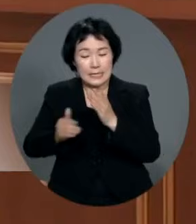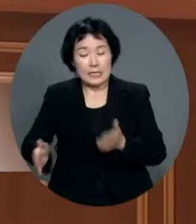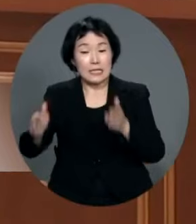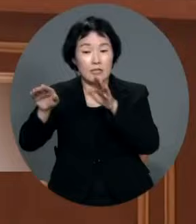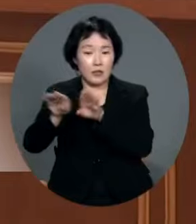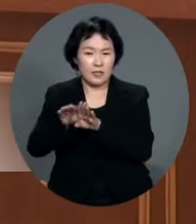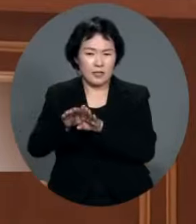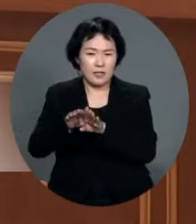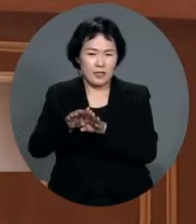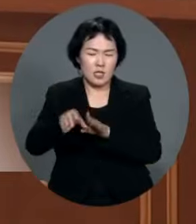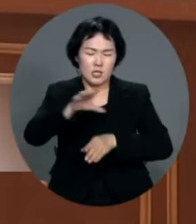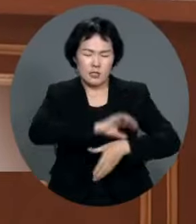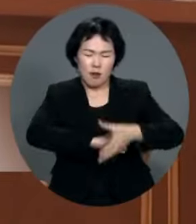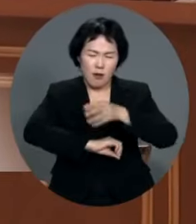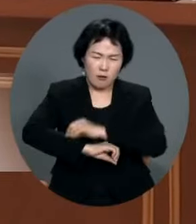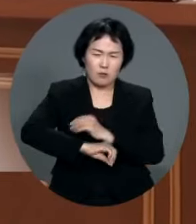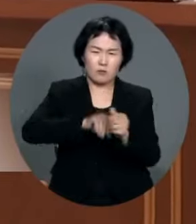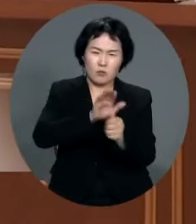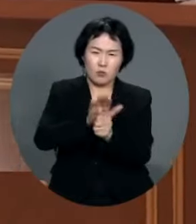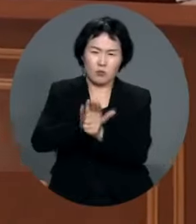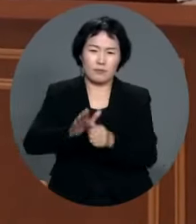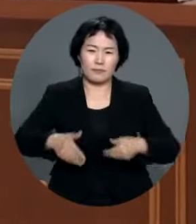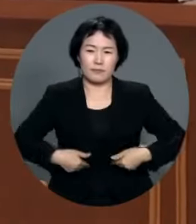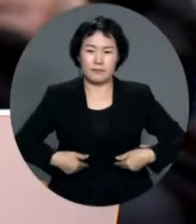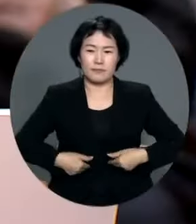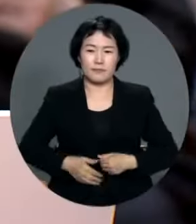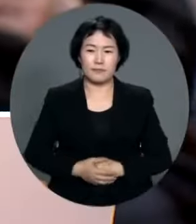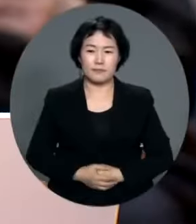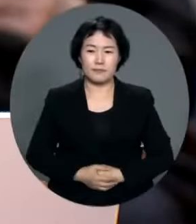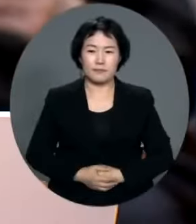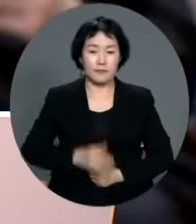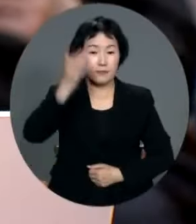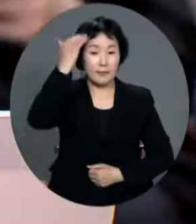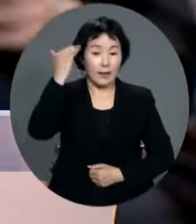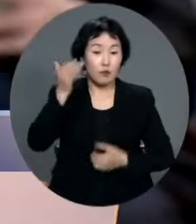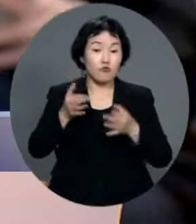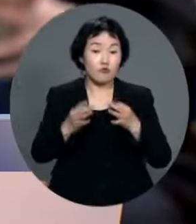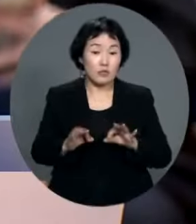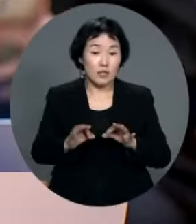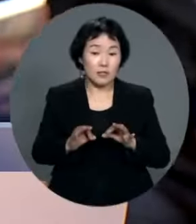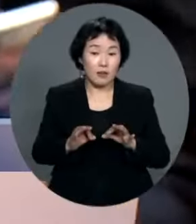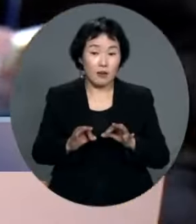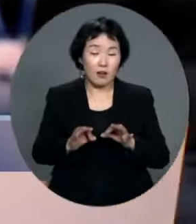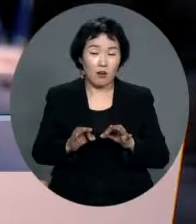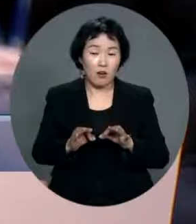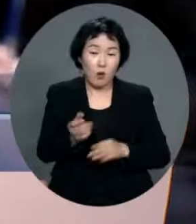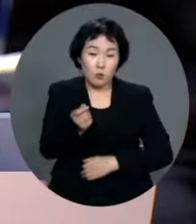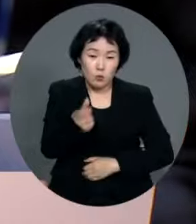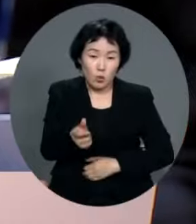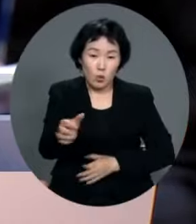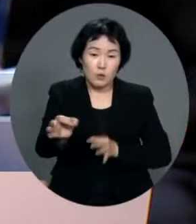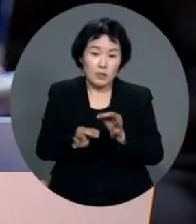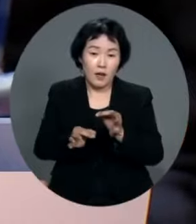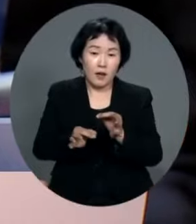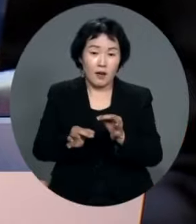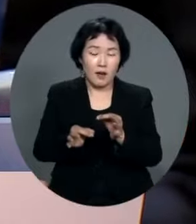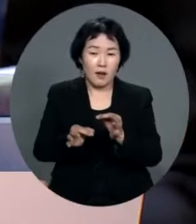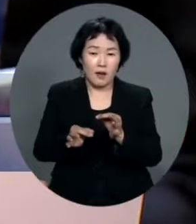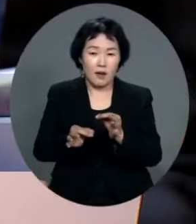보다 적극적으로 나서라는 요청도 많았습니다. 한국은행에서 소상공인을 지원하는 프로그램이